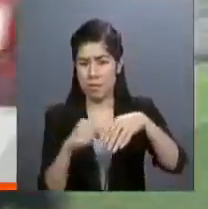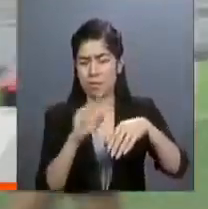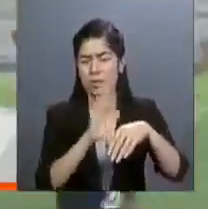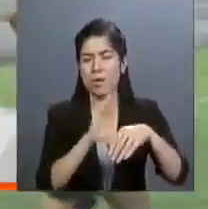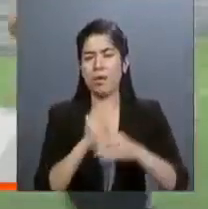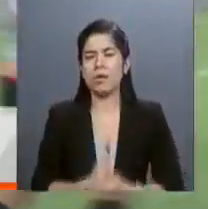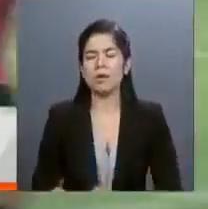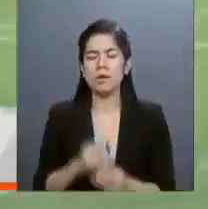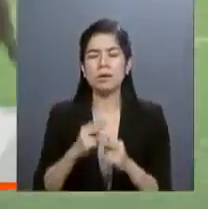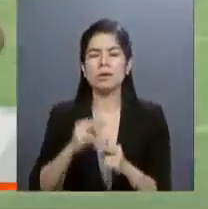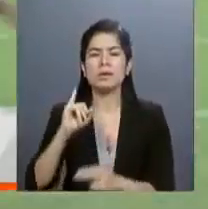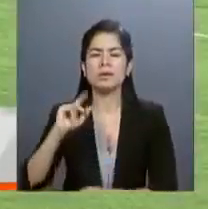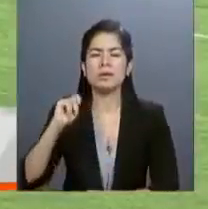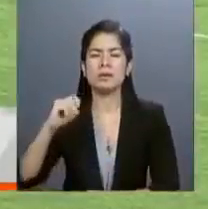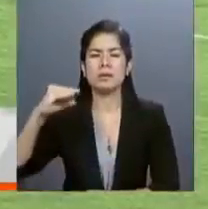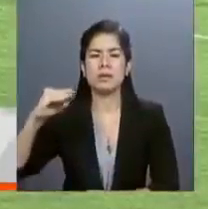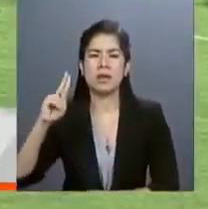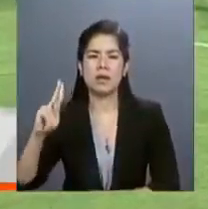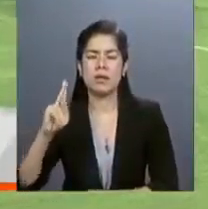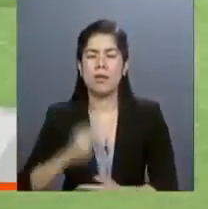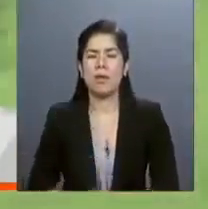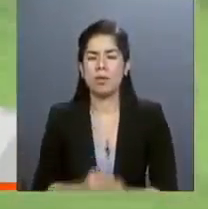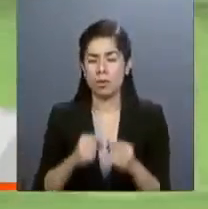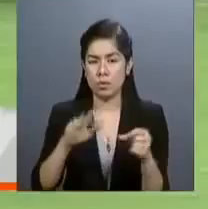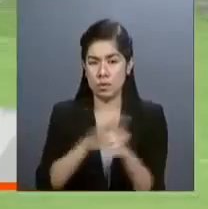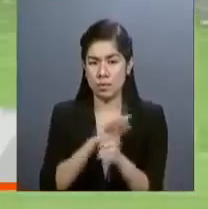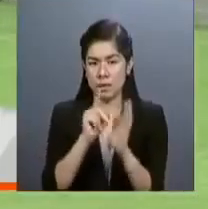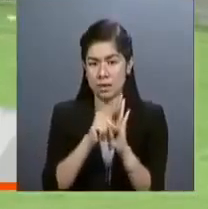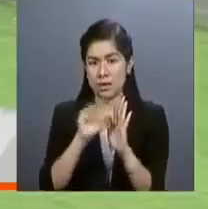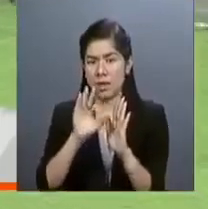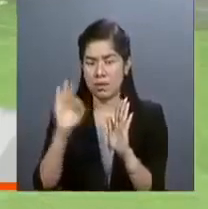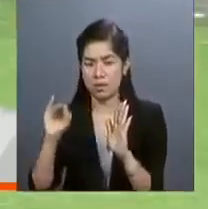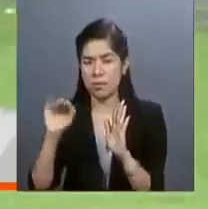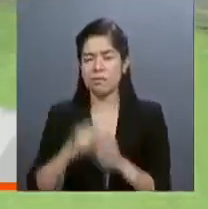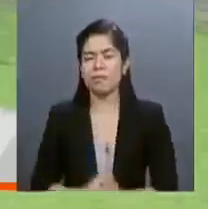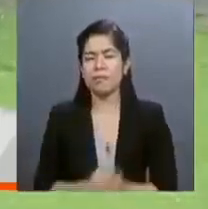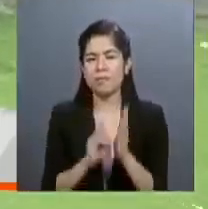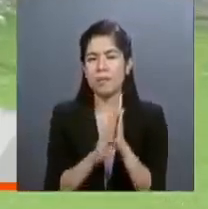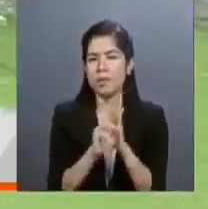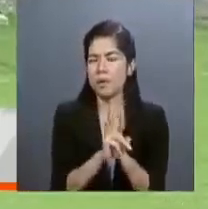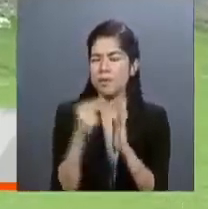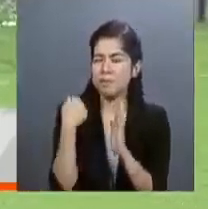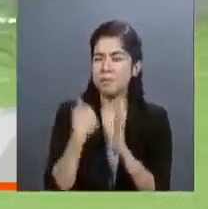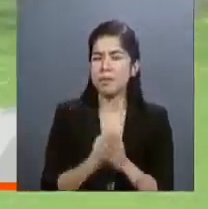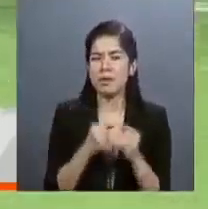ไคโอก็ยังทำแฮตทริกในช่วงท้ายเกมครบ90นาทีบุรีรัมย์บุกถล่มทหารบก FC ไปแบบขาดลอ